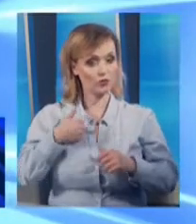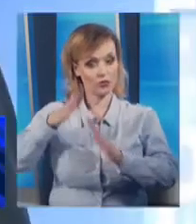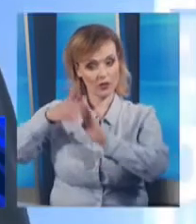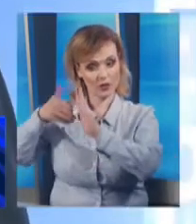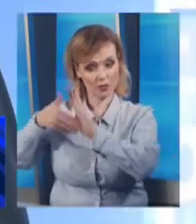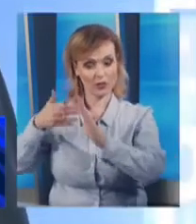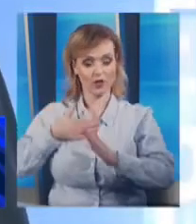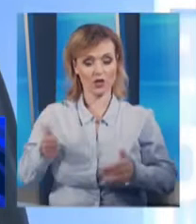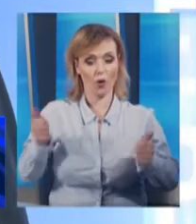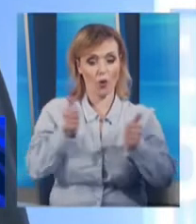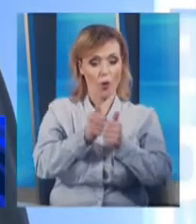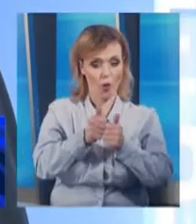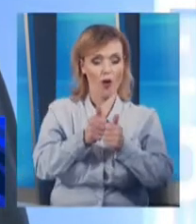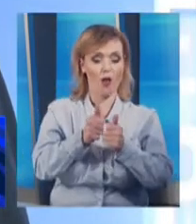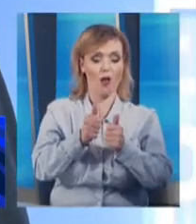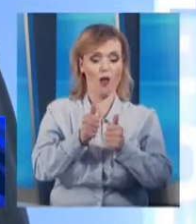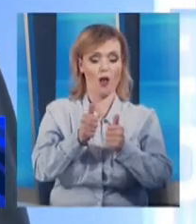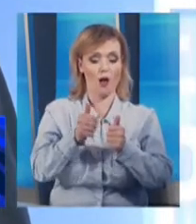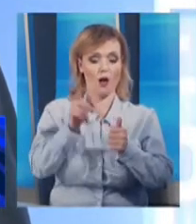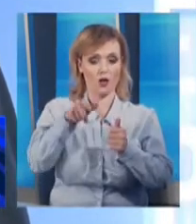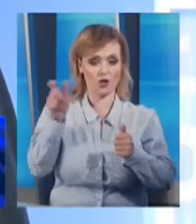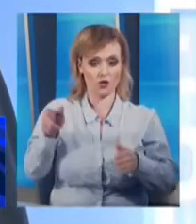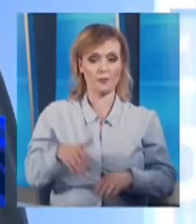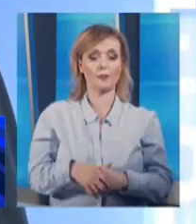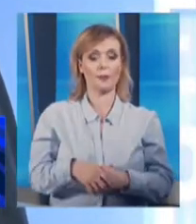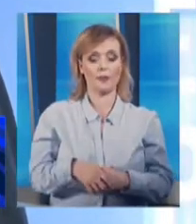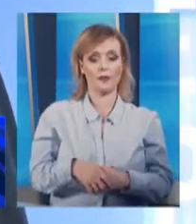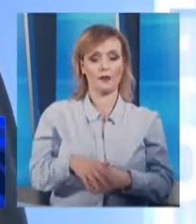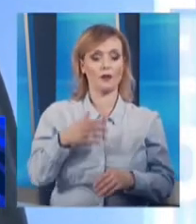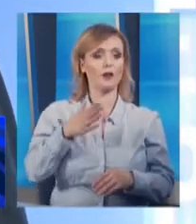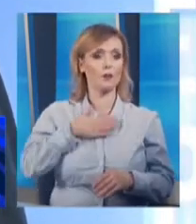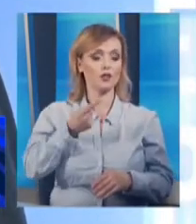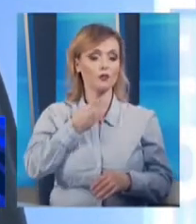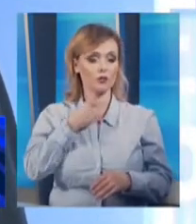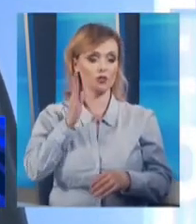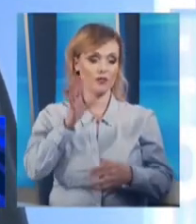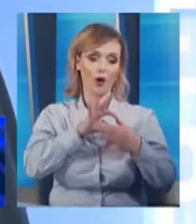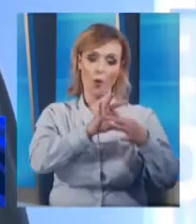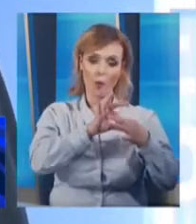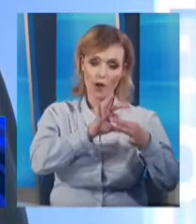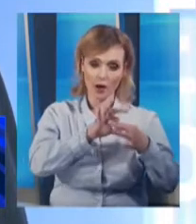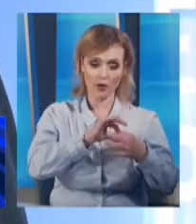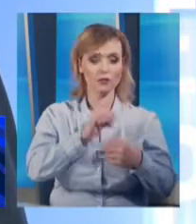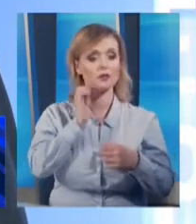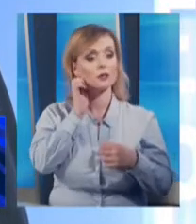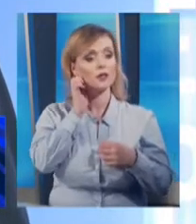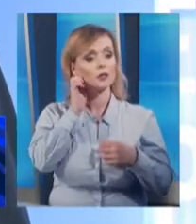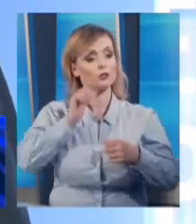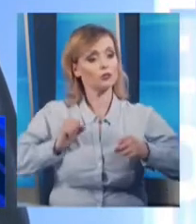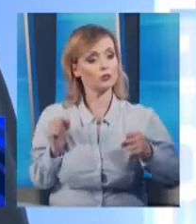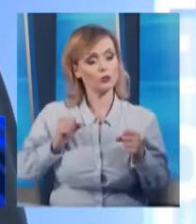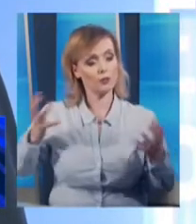și colegii noștri, chemăm și pe votanții noștri să fie cooperanți, să se sprijine